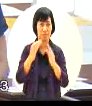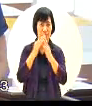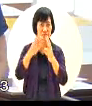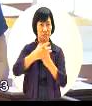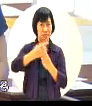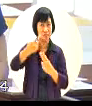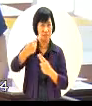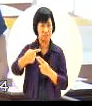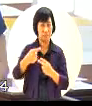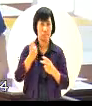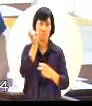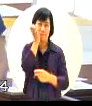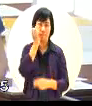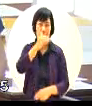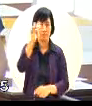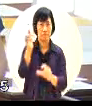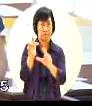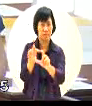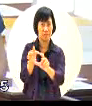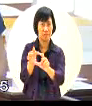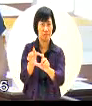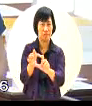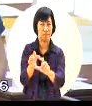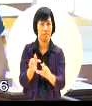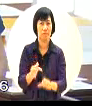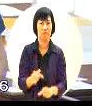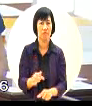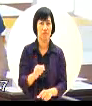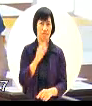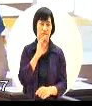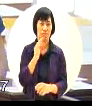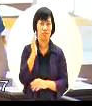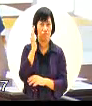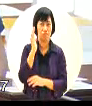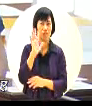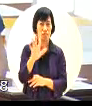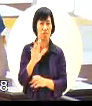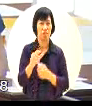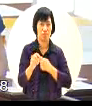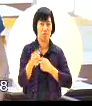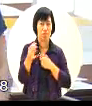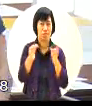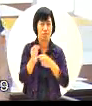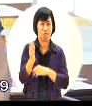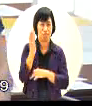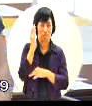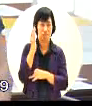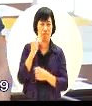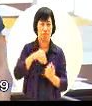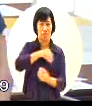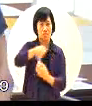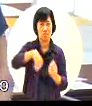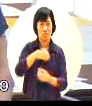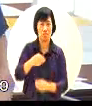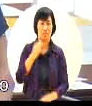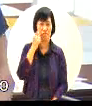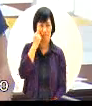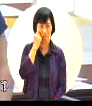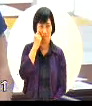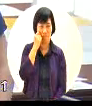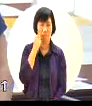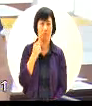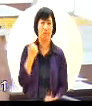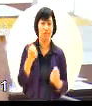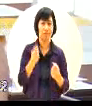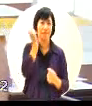后，咱工商区遐。虽然讲咱市府遮财政的困难，对不对？互阮伫阮